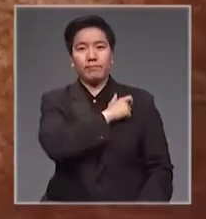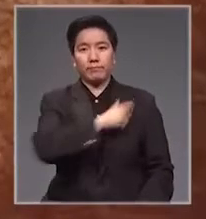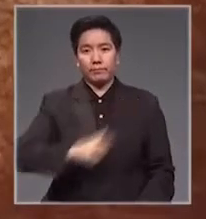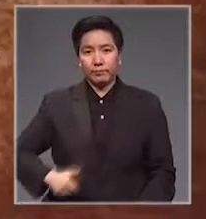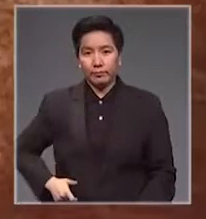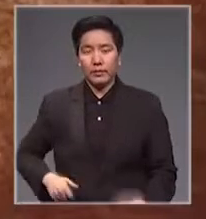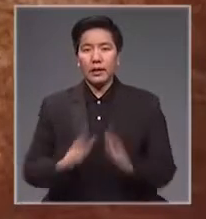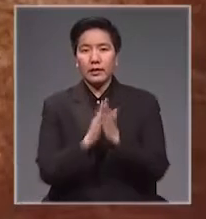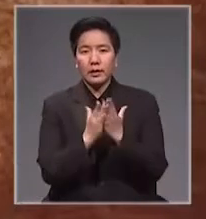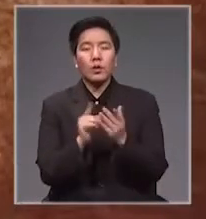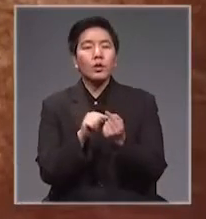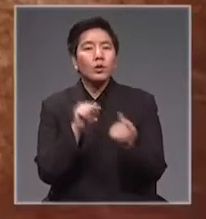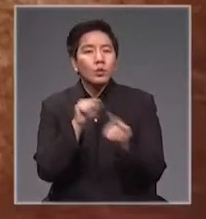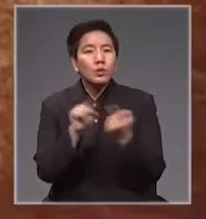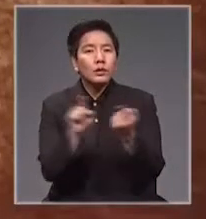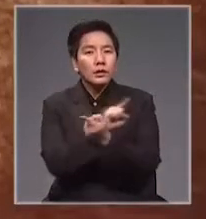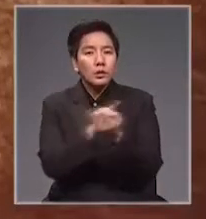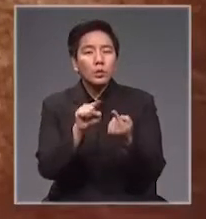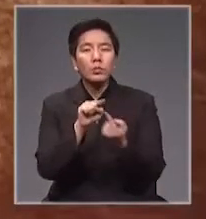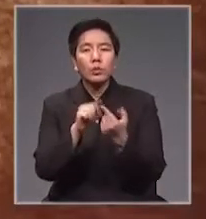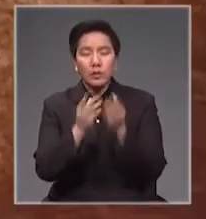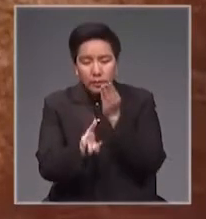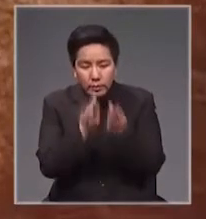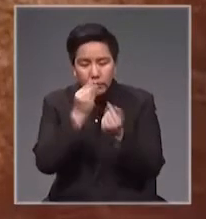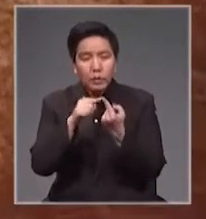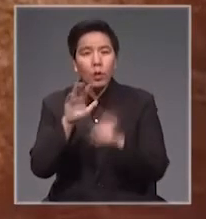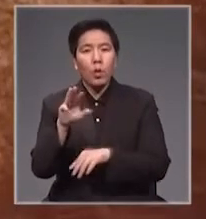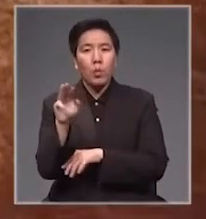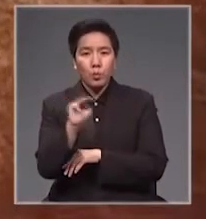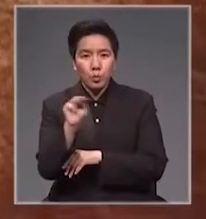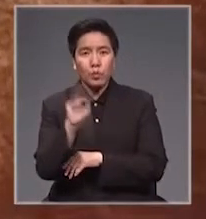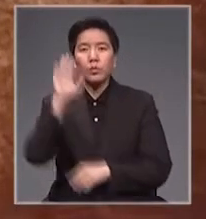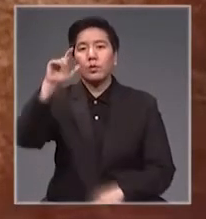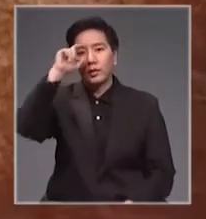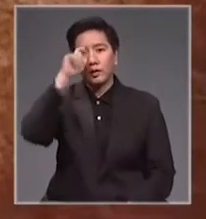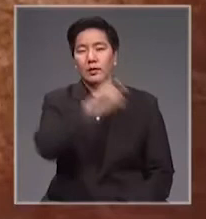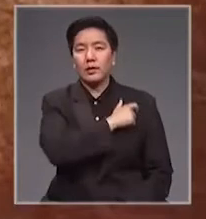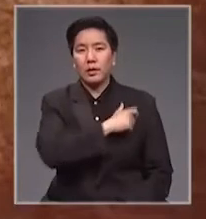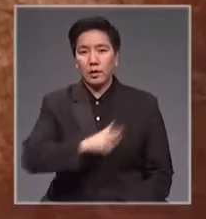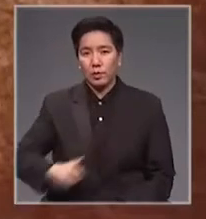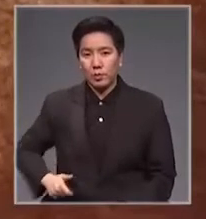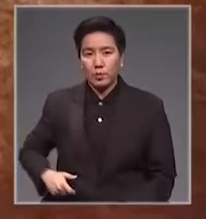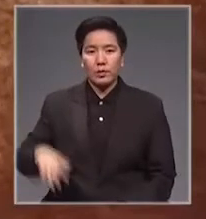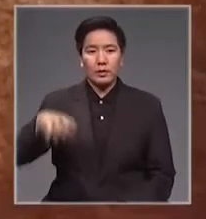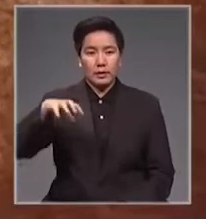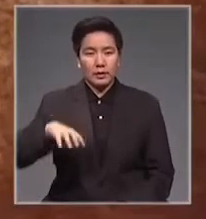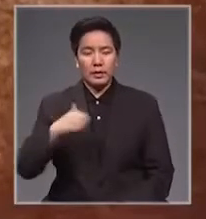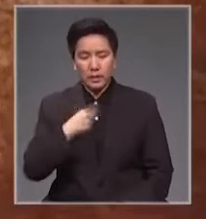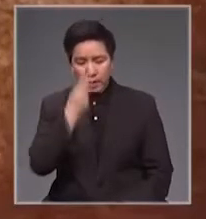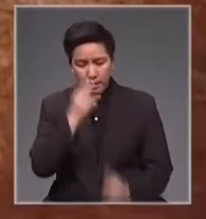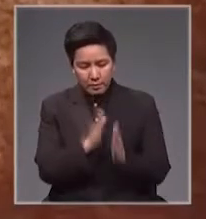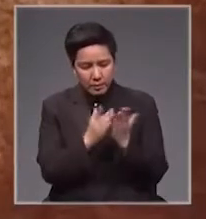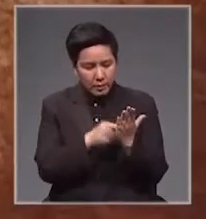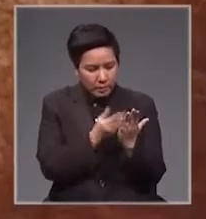มแห่งการเรียนรู้และคุณภาพเยาวชนมูลนิธิชัยพัฒนาและศูนย์คุณธรรมองค์กรมหาชนผมเห็นว่าสามาร